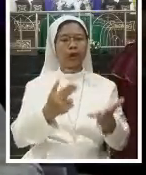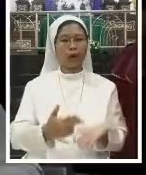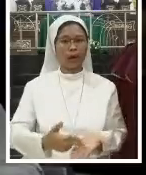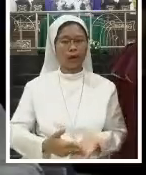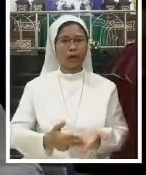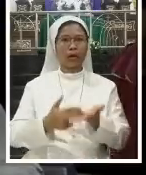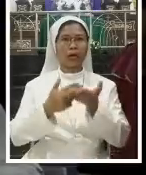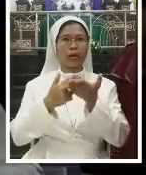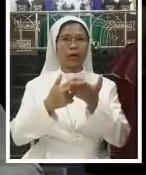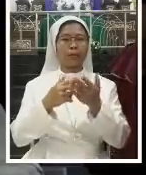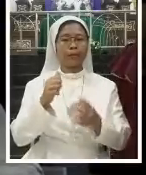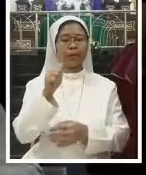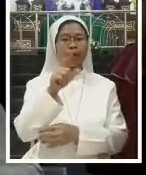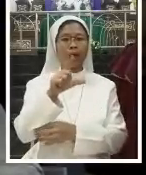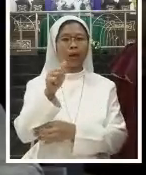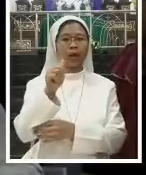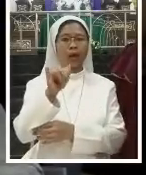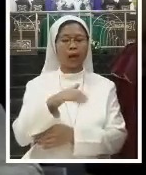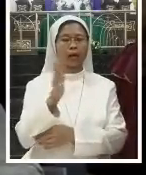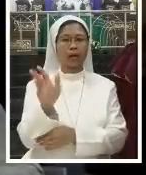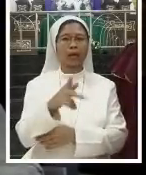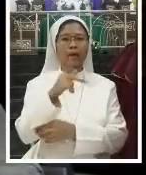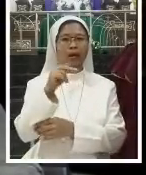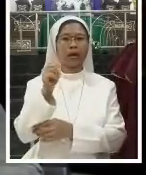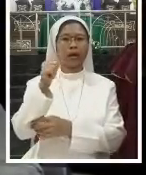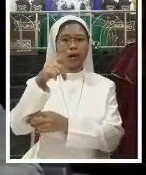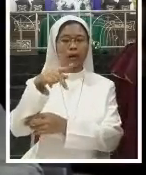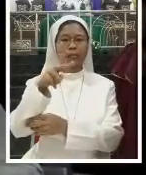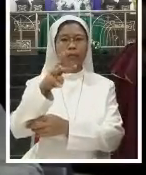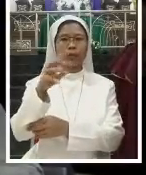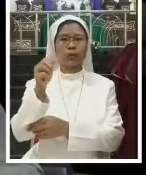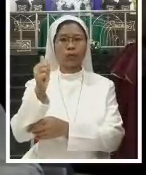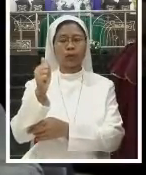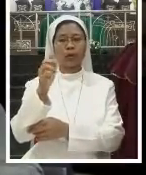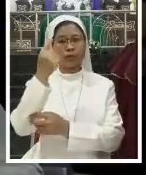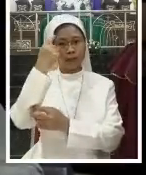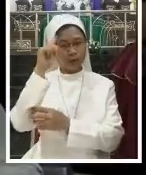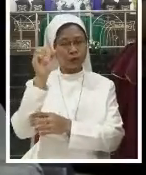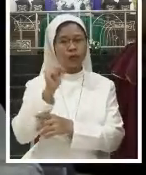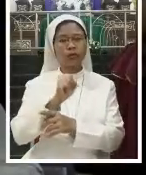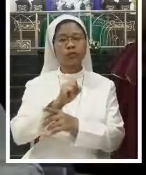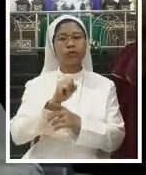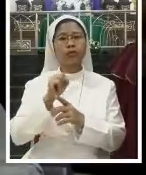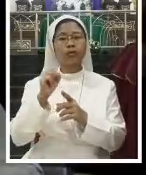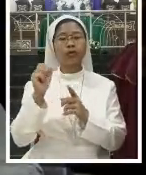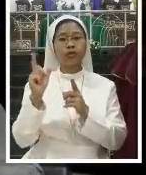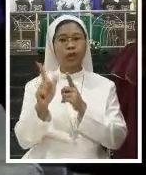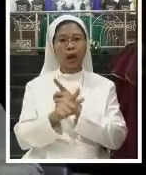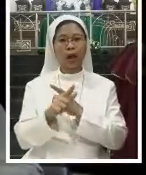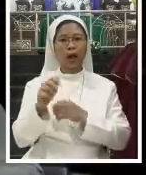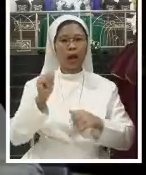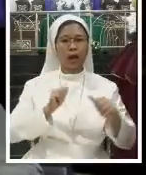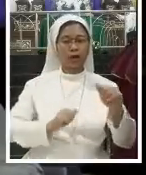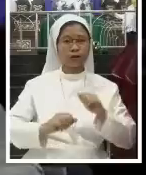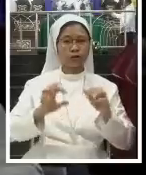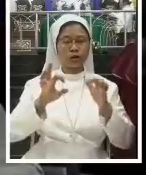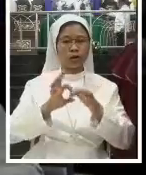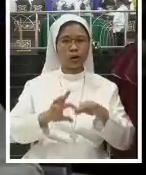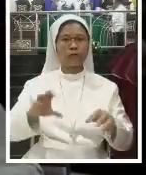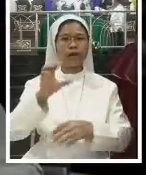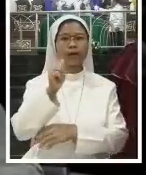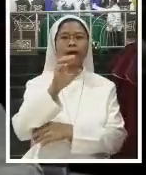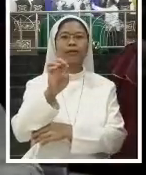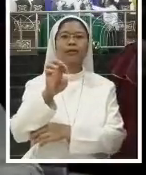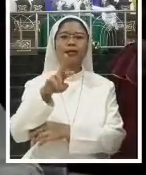Ini po bilang pagsuporta niya to sa mga social action programs kang Archdiocese para sa